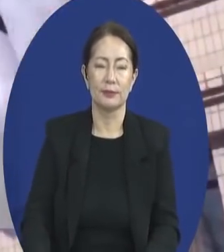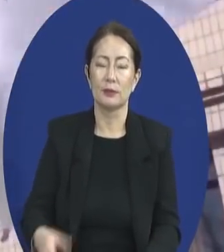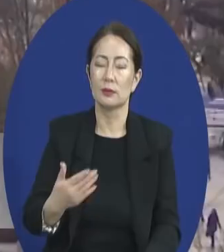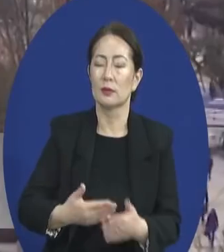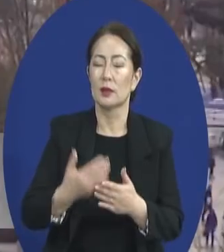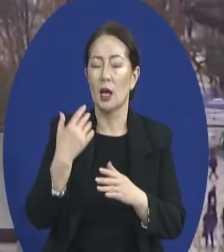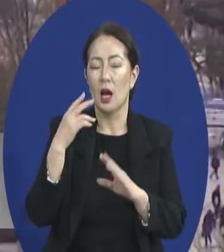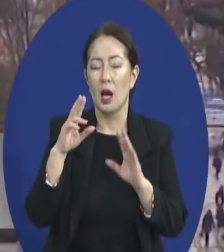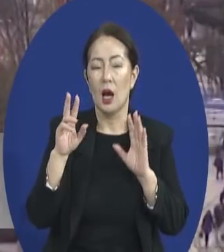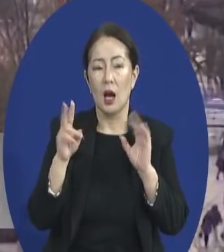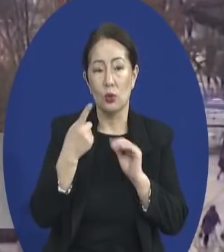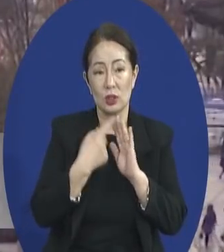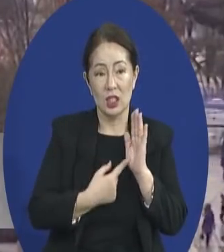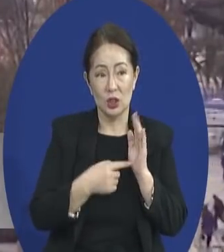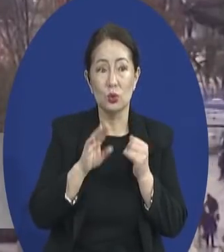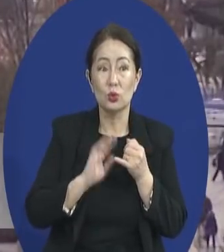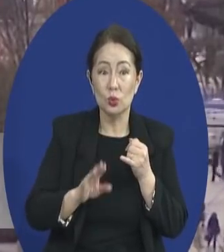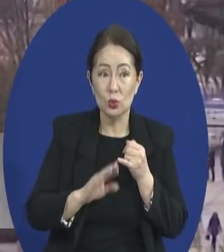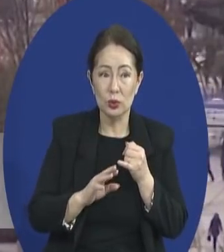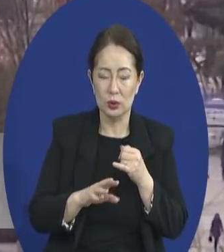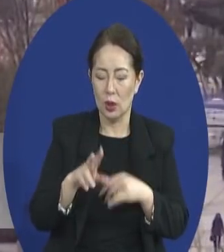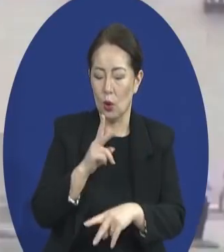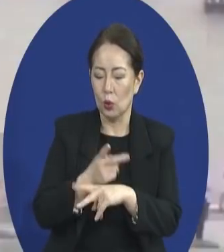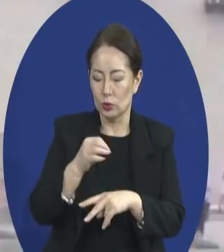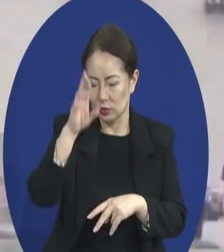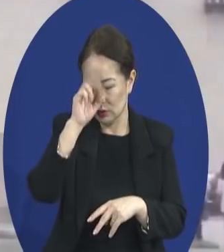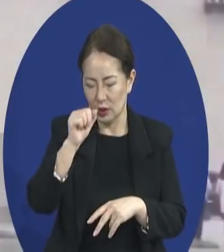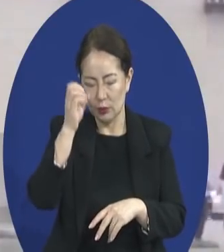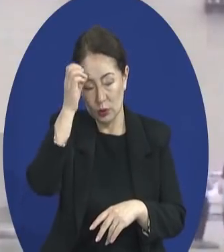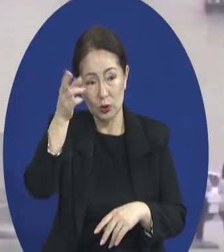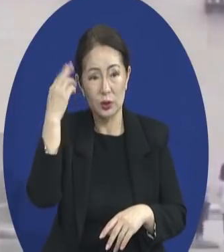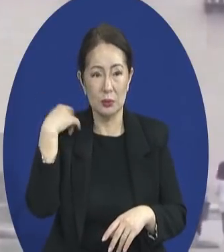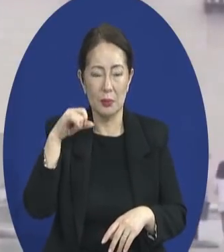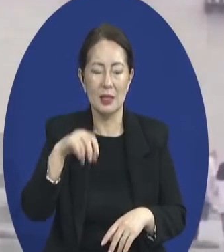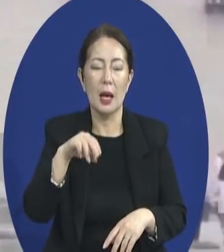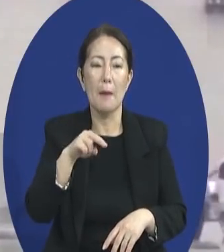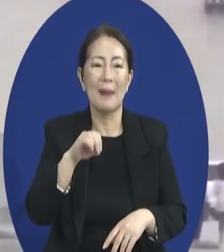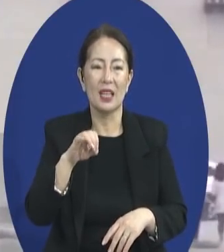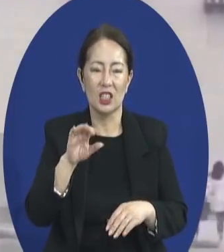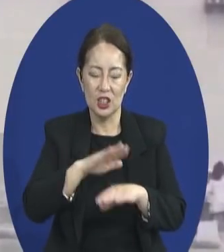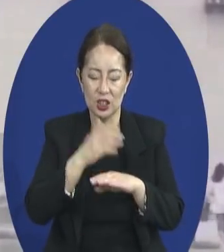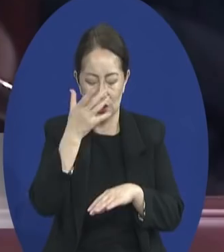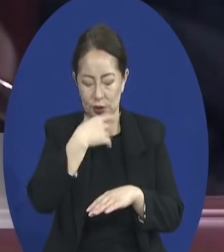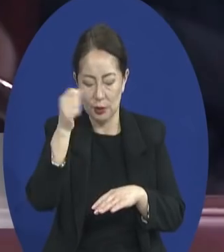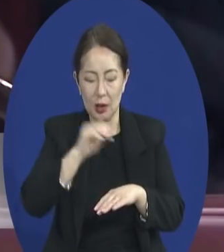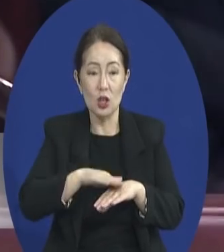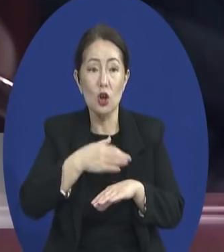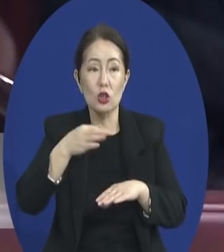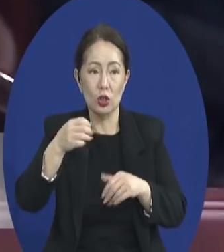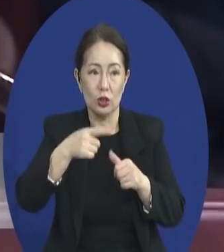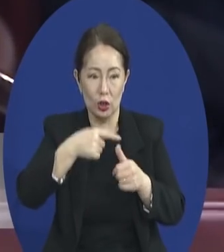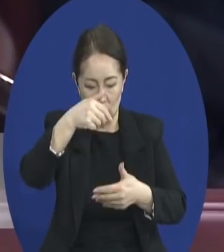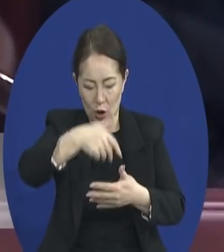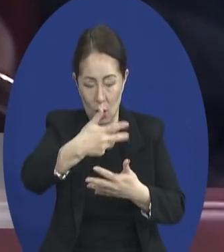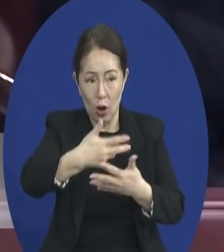Өнгөрсөн сарын сүүлээр бүгд найрамдах Солонгос улсын хууль зүйн яам ерөнхийлөгч асан Пакин Хэг шинэ жилийн өршөөлийн жагсаалтад оролцсон гэж мэдэгдэж байсан нь